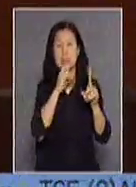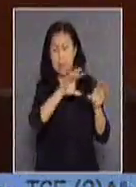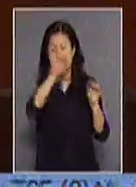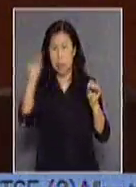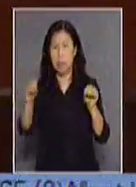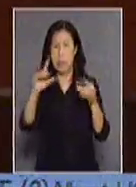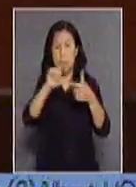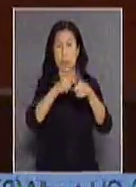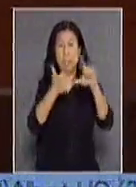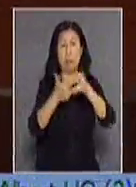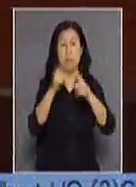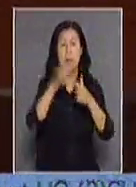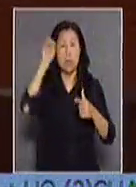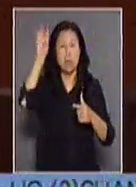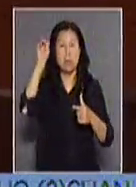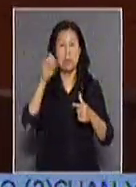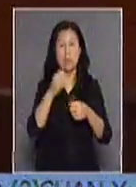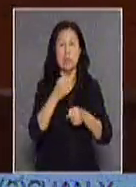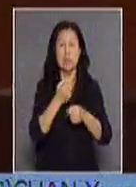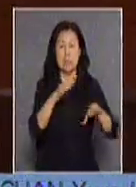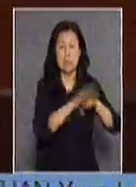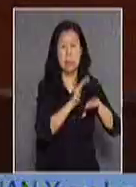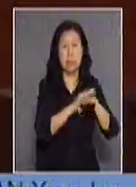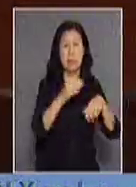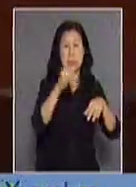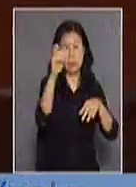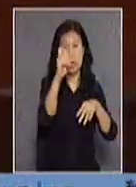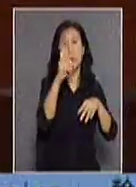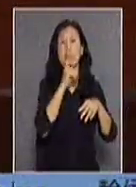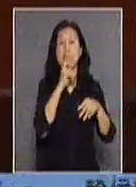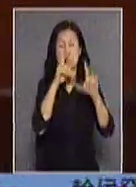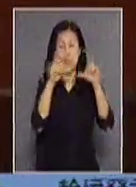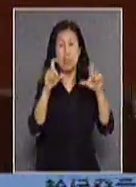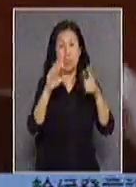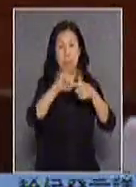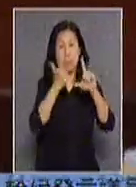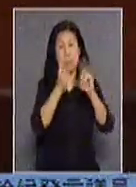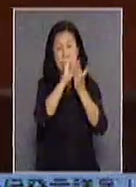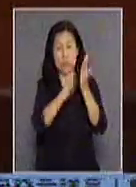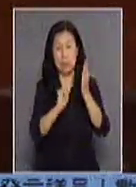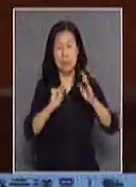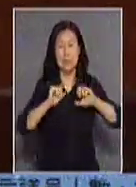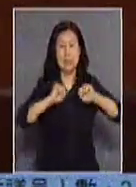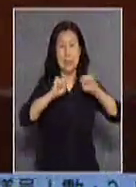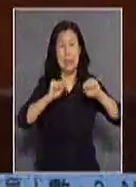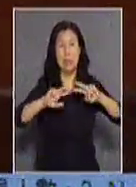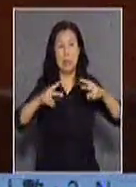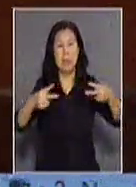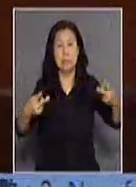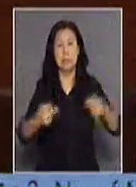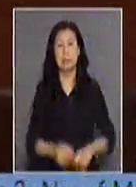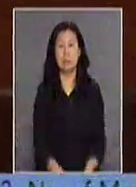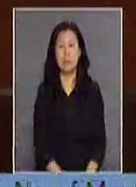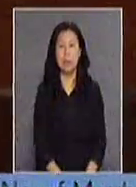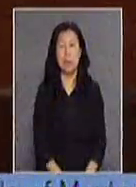意產業那段，放了在第九部分文化藝術和體育發展那段。在